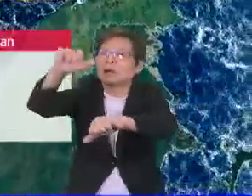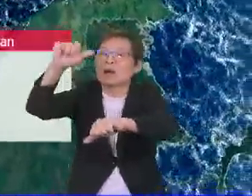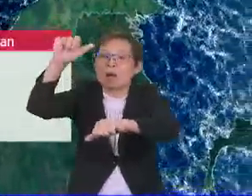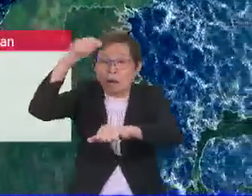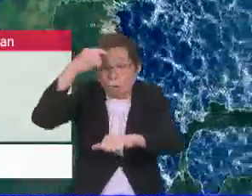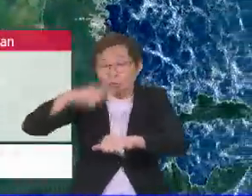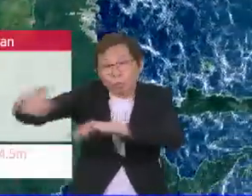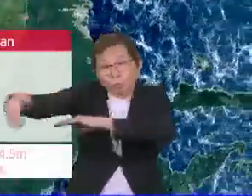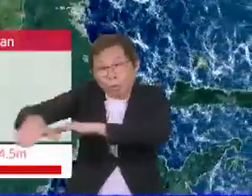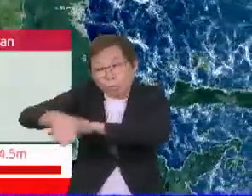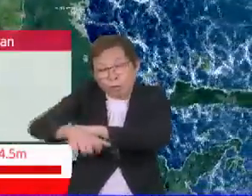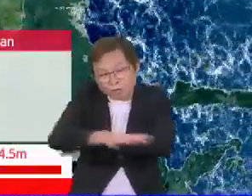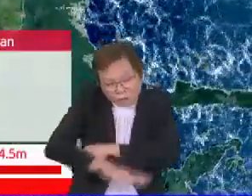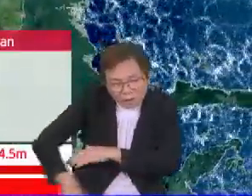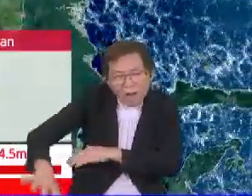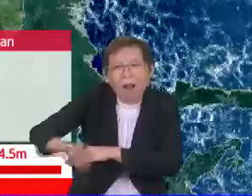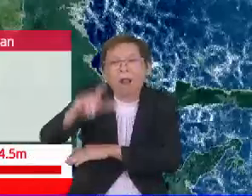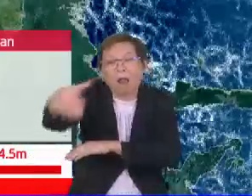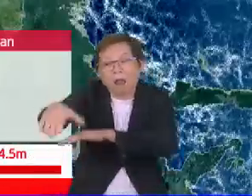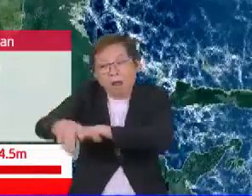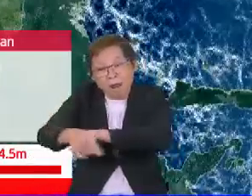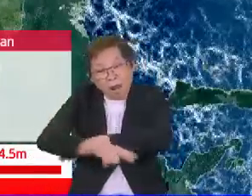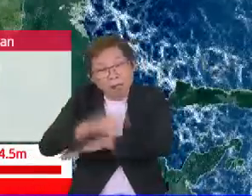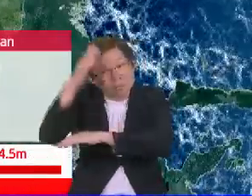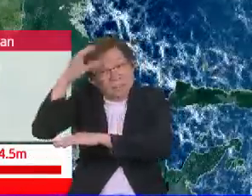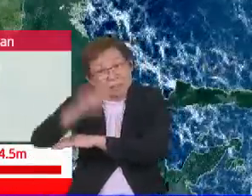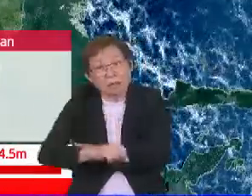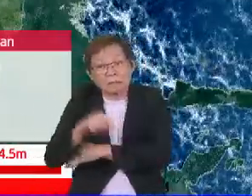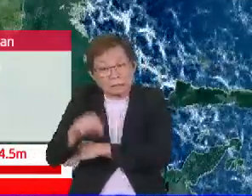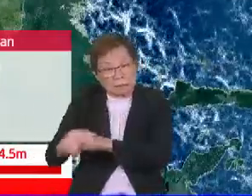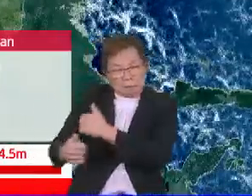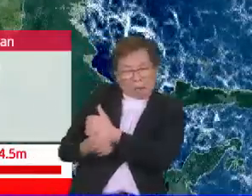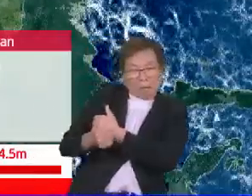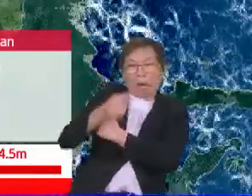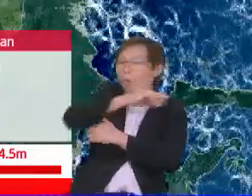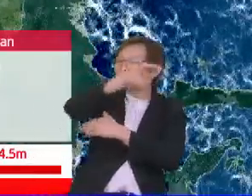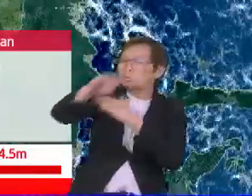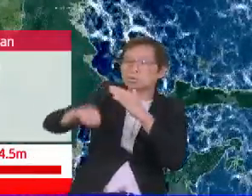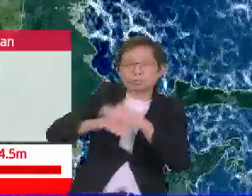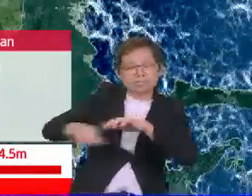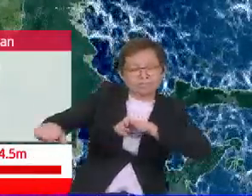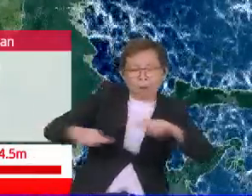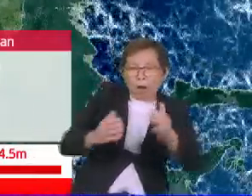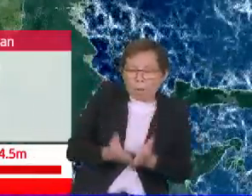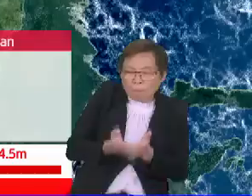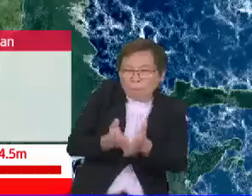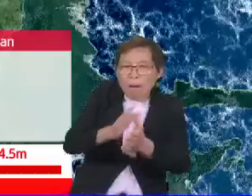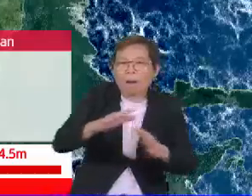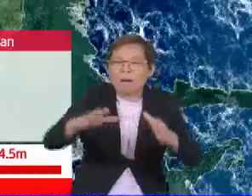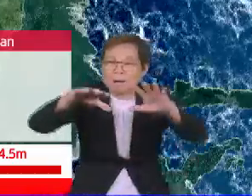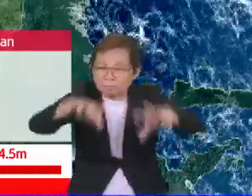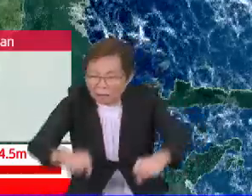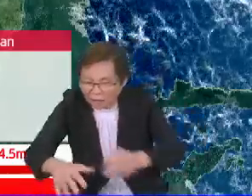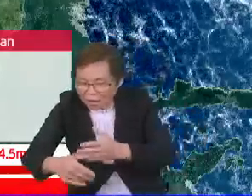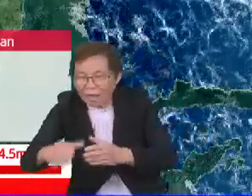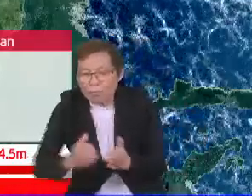kawasan perairan di sekitar Laut Cina Selatan ini dan keadaan ini adalah berbahaya untuk sembarangan perikanan